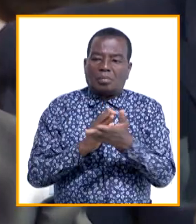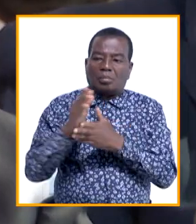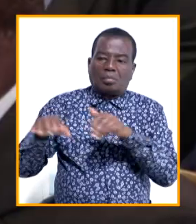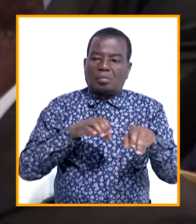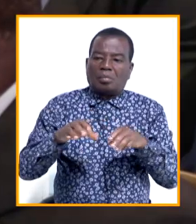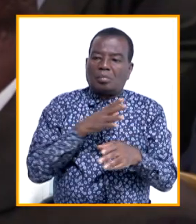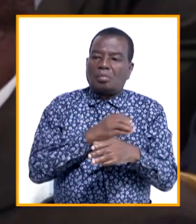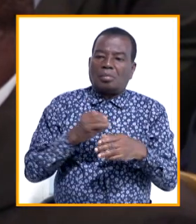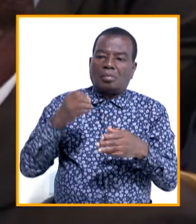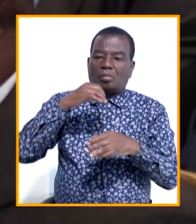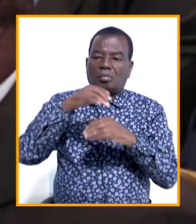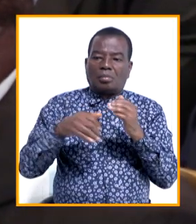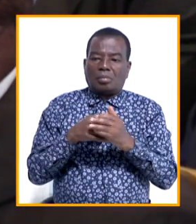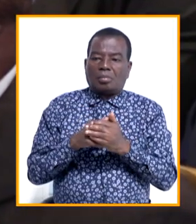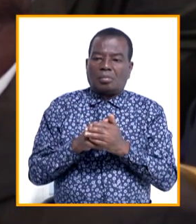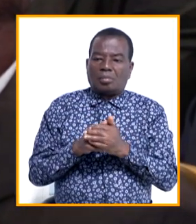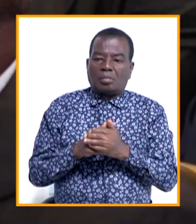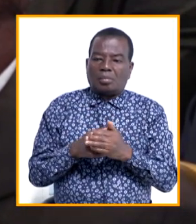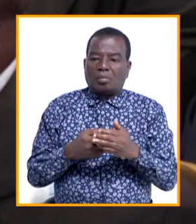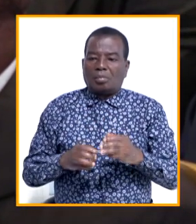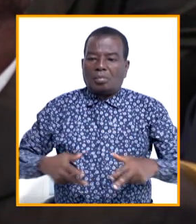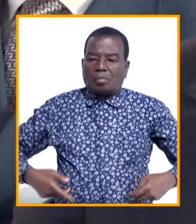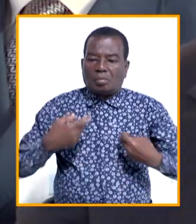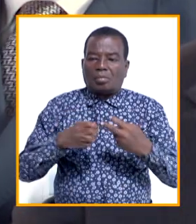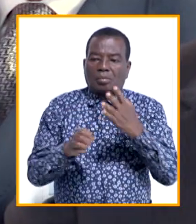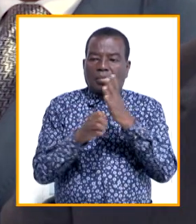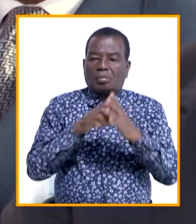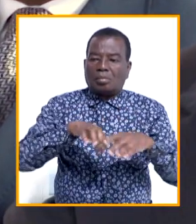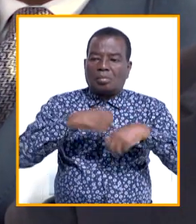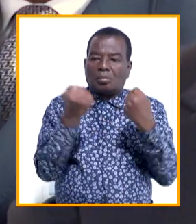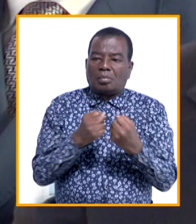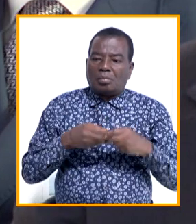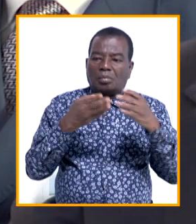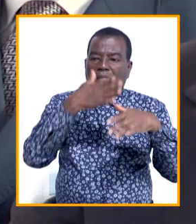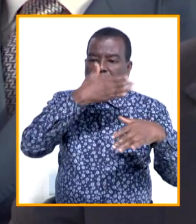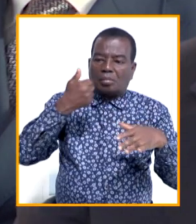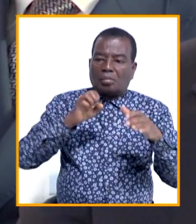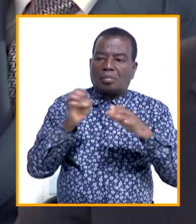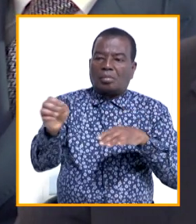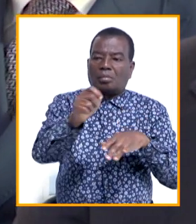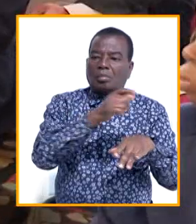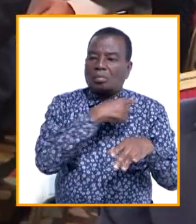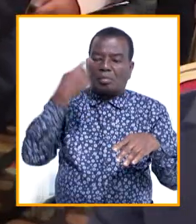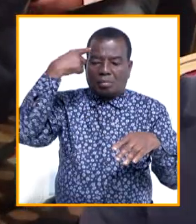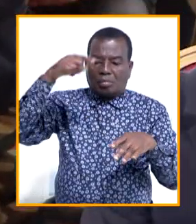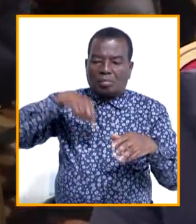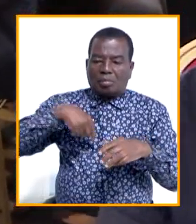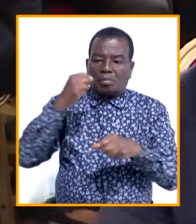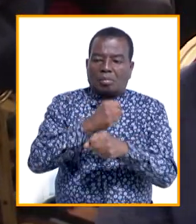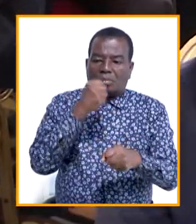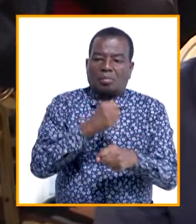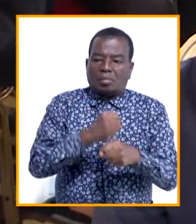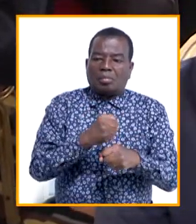travailleurs dans tous les domaines de la vie économique et sociale à donner le meilleur de même dans l'exécution de leur